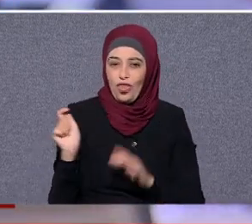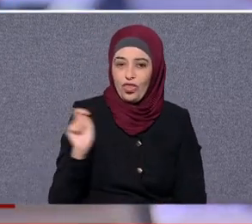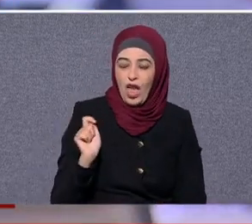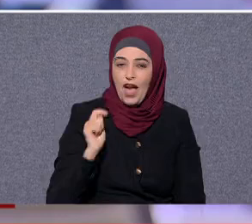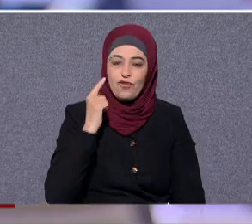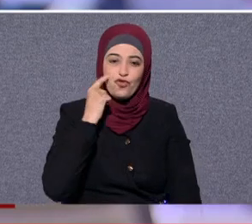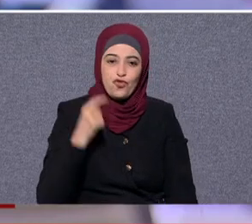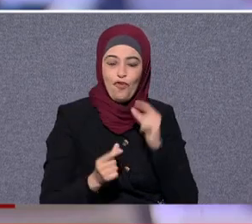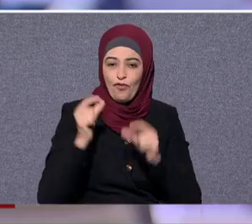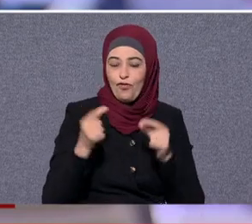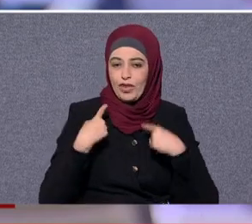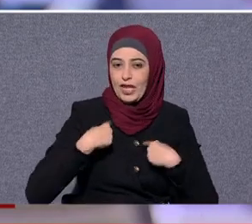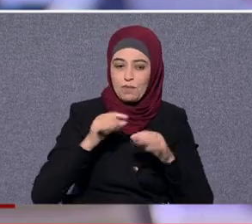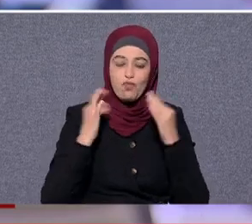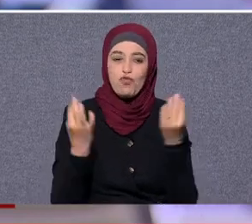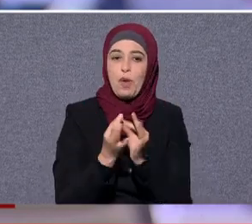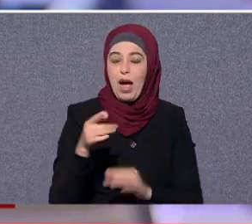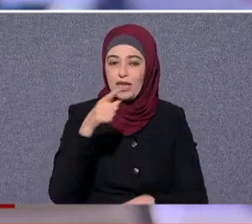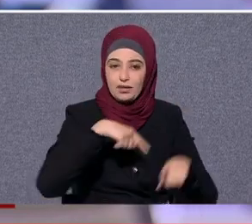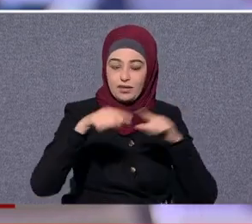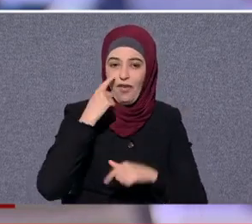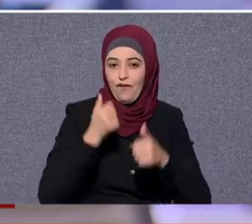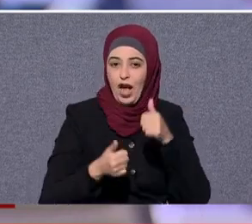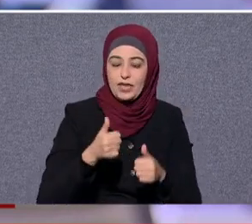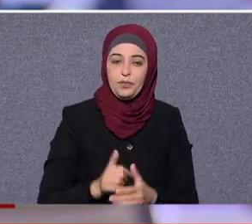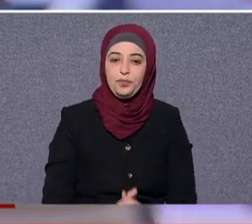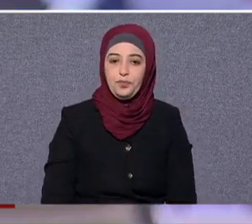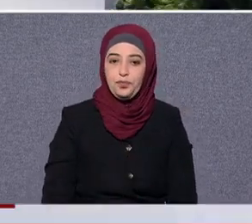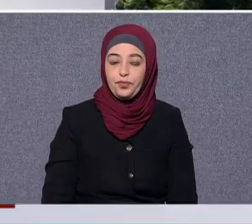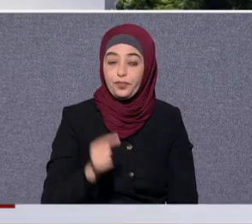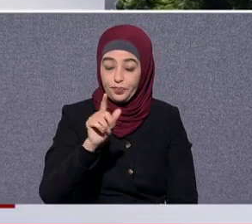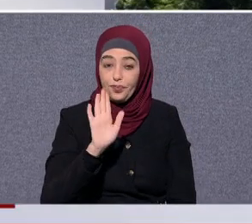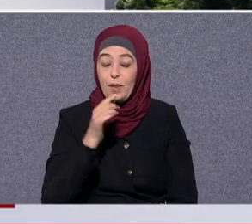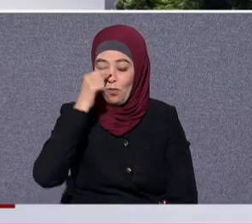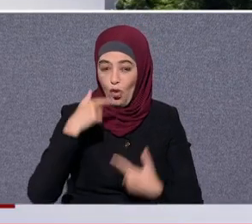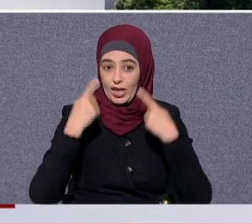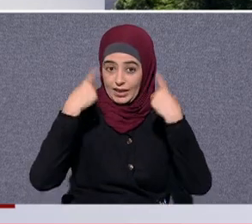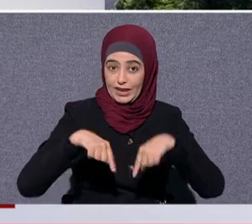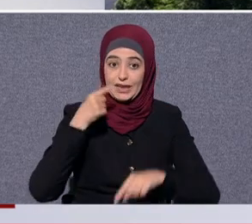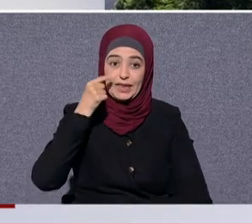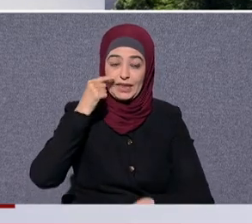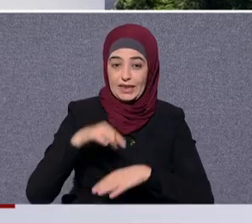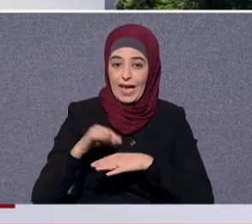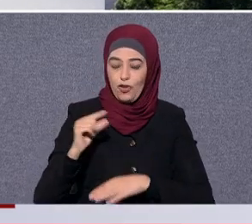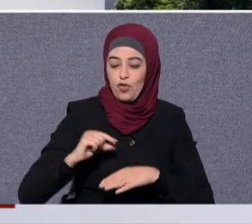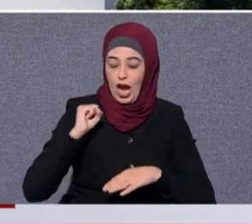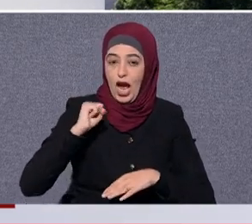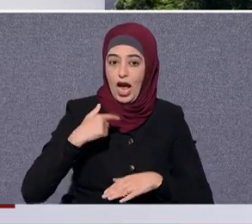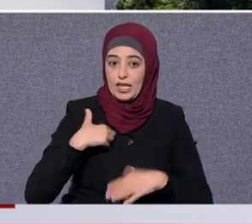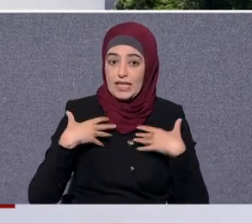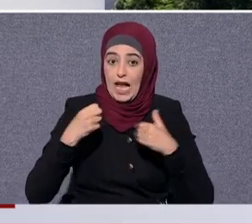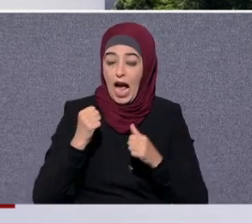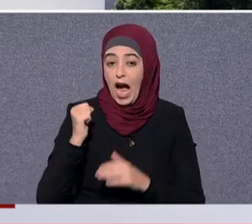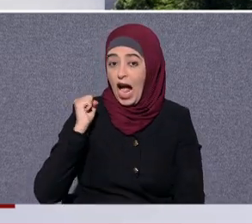المقصود بالمناعة المجتمعية؟ هسا بالنسبة للمناعة المجتمعية، وهي ترك